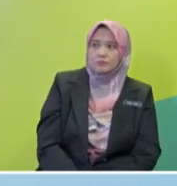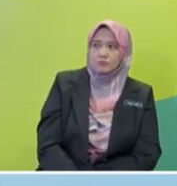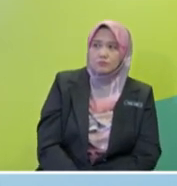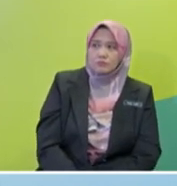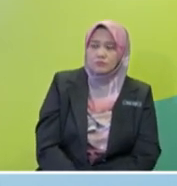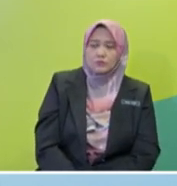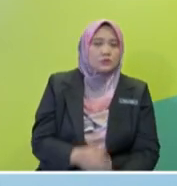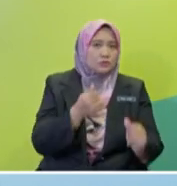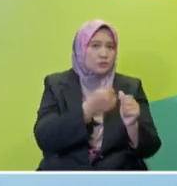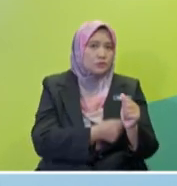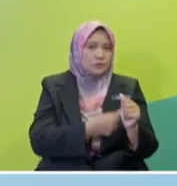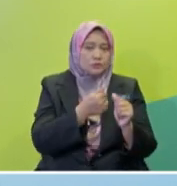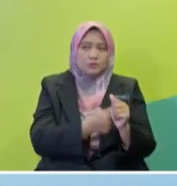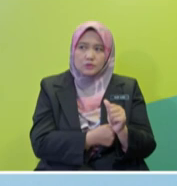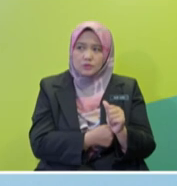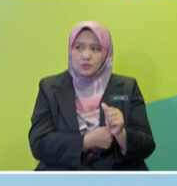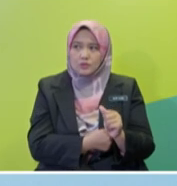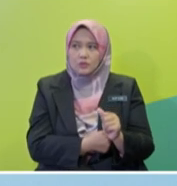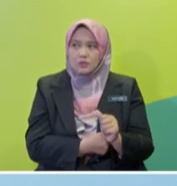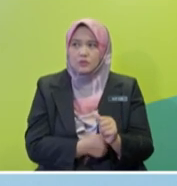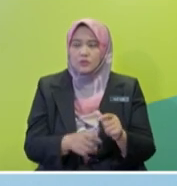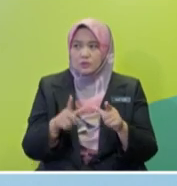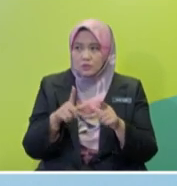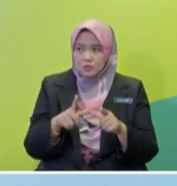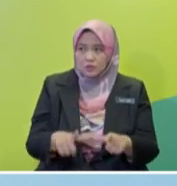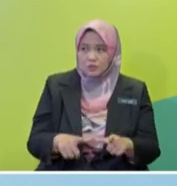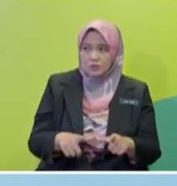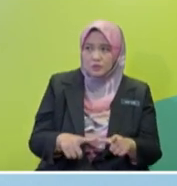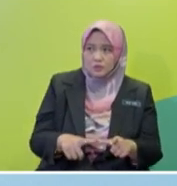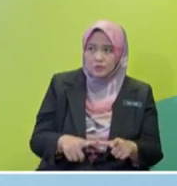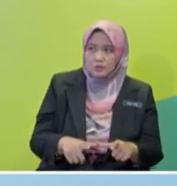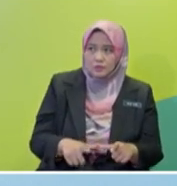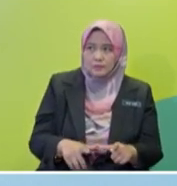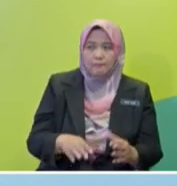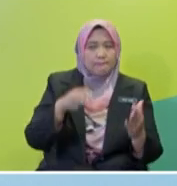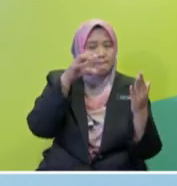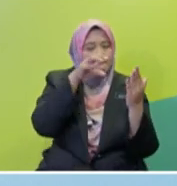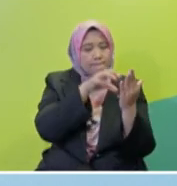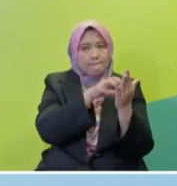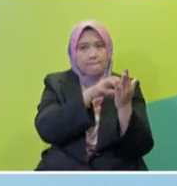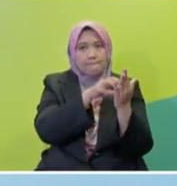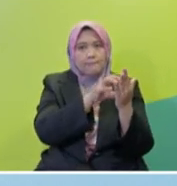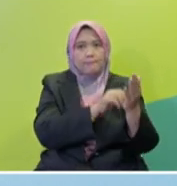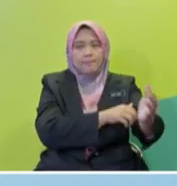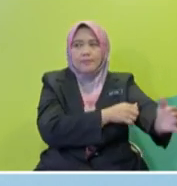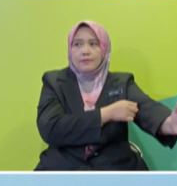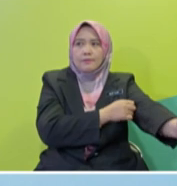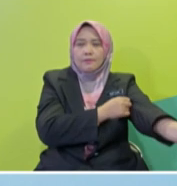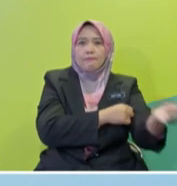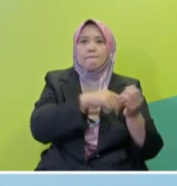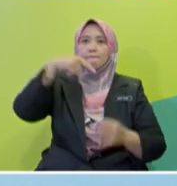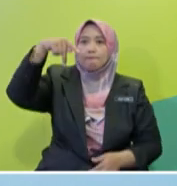setiap pasangan teknik kita akan untuk kita akan menggunakan tagl yaitu Pi